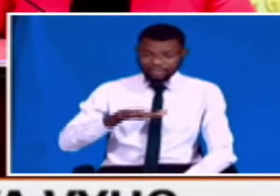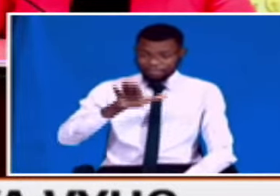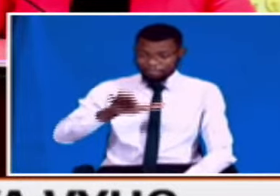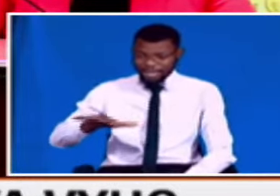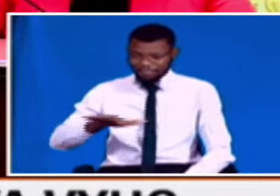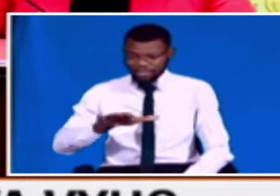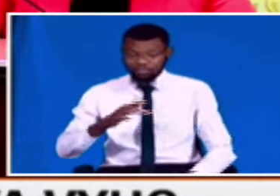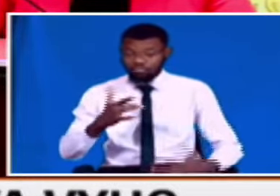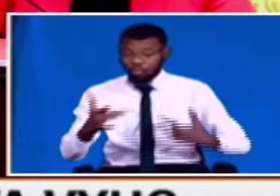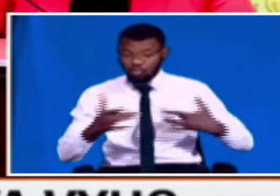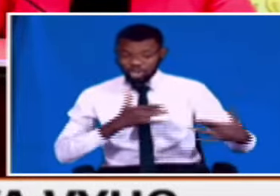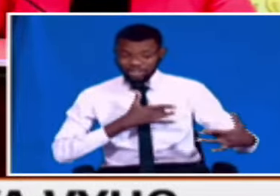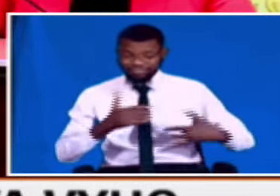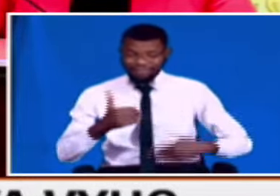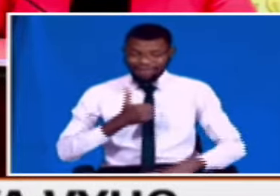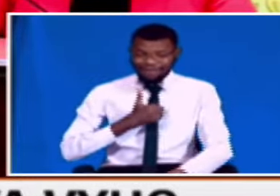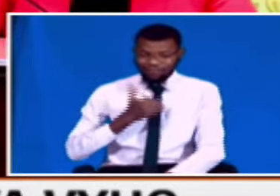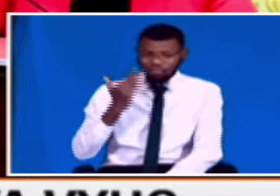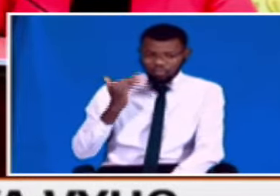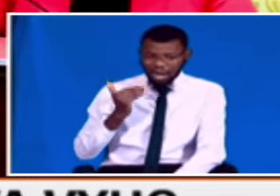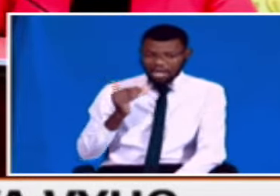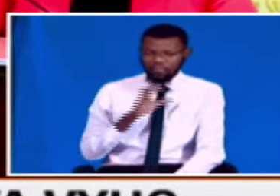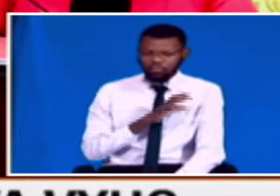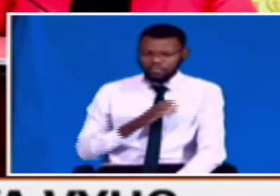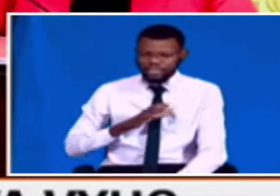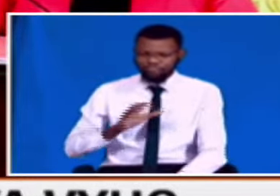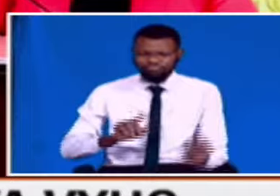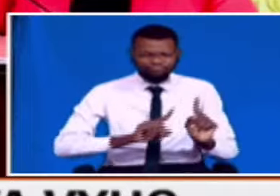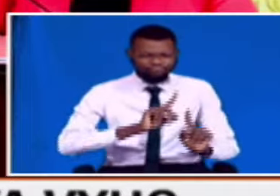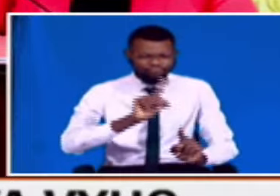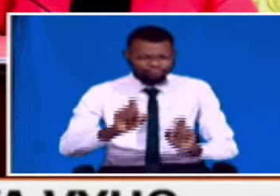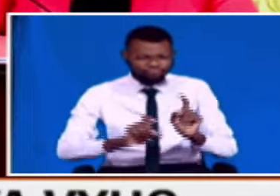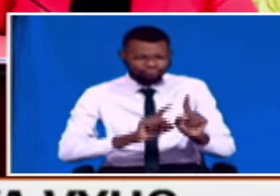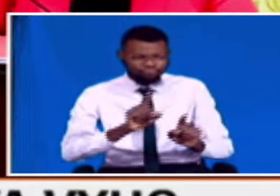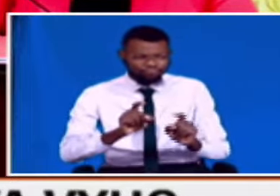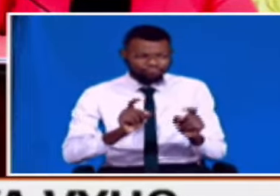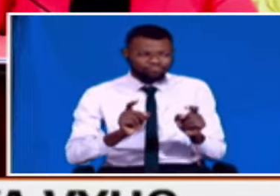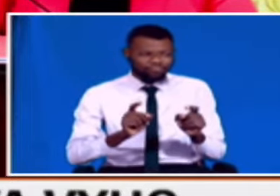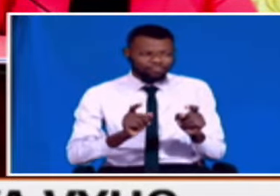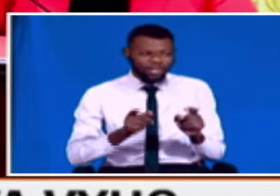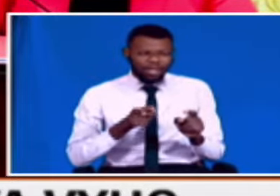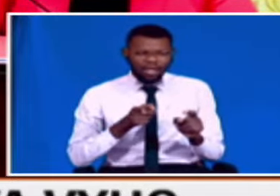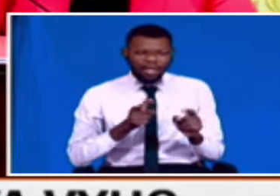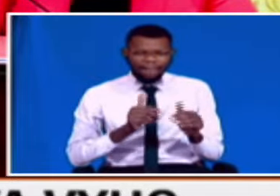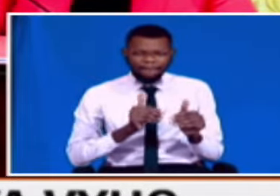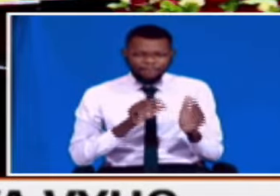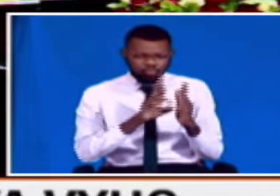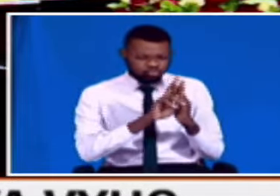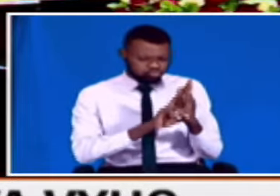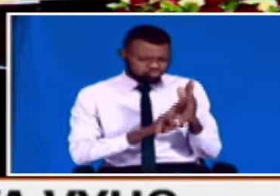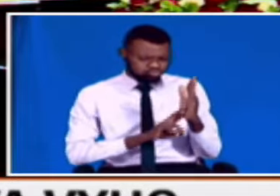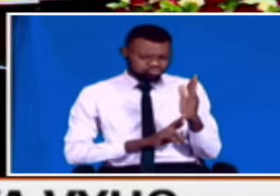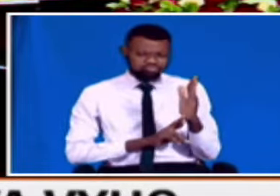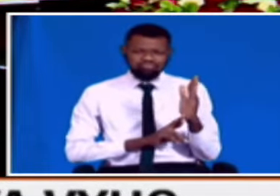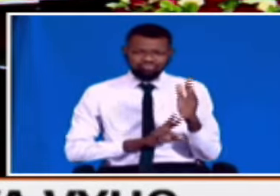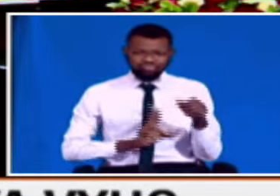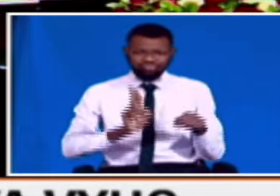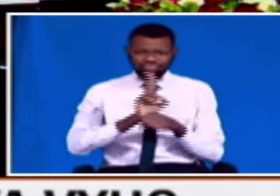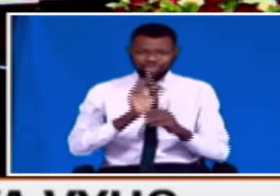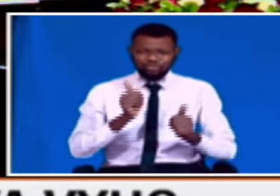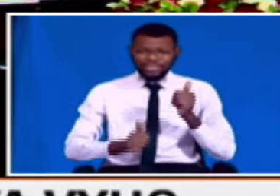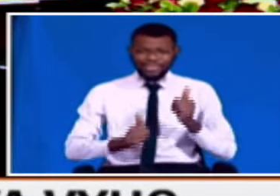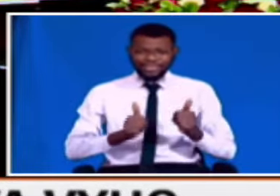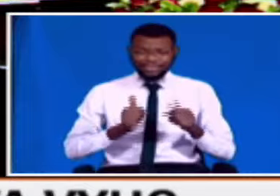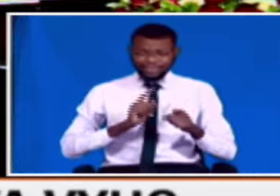kitaifa. Hii ni baada ya kamati hiyo kuibua masuala chungu nzima kuhusiana na vigezo vitakavyotumika kufadhili elimu